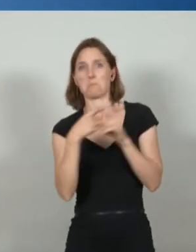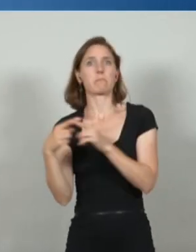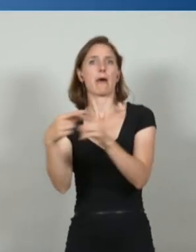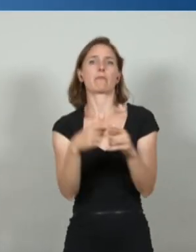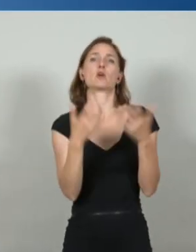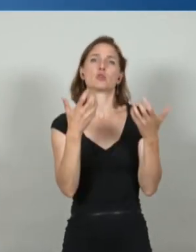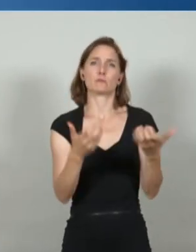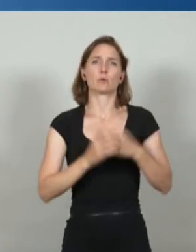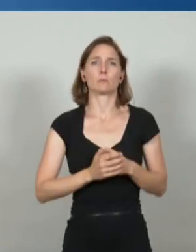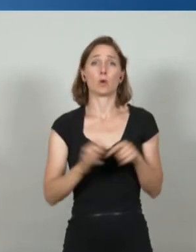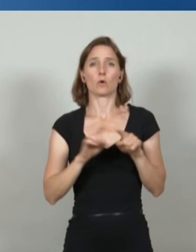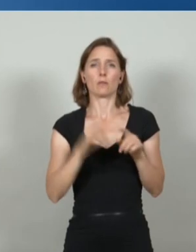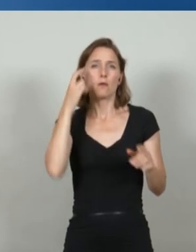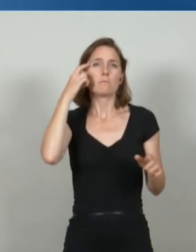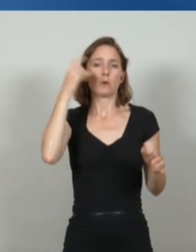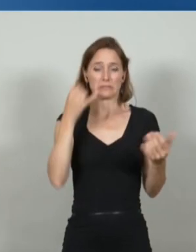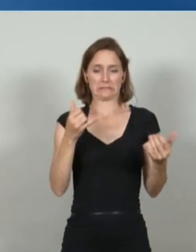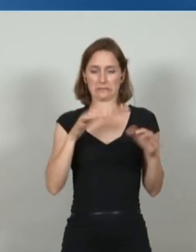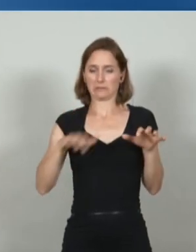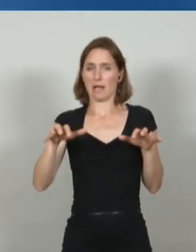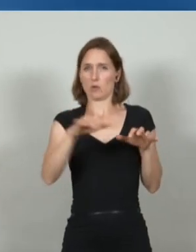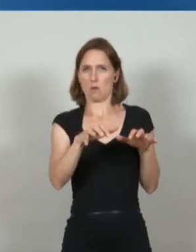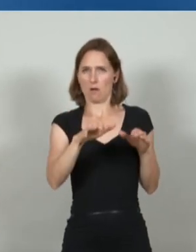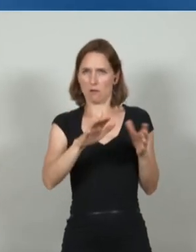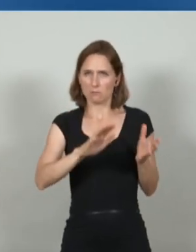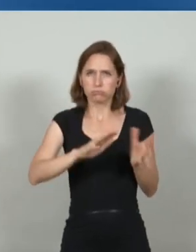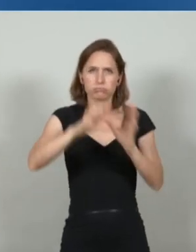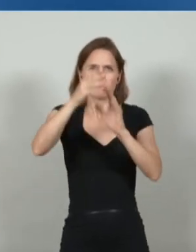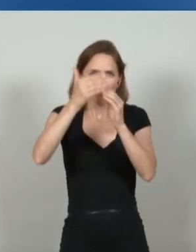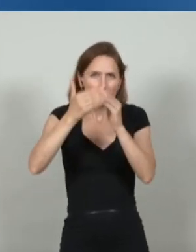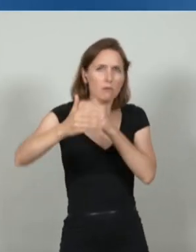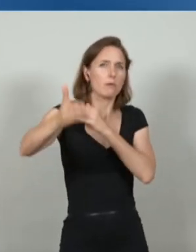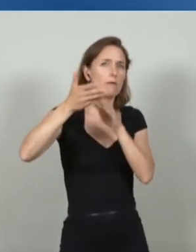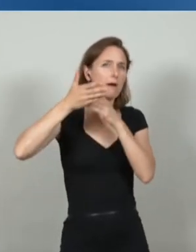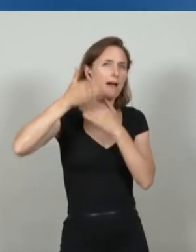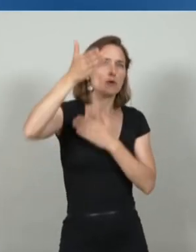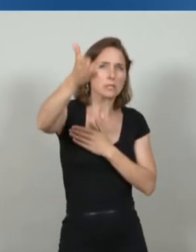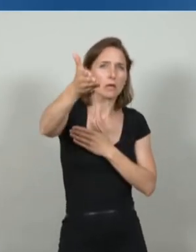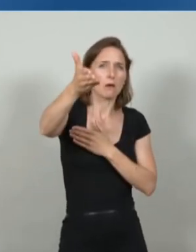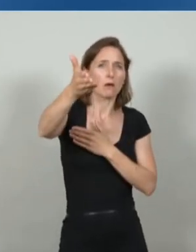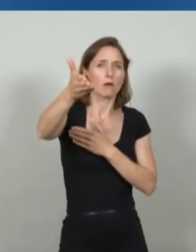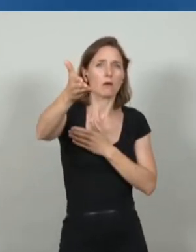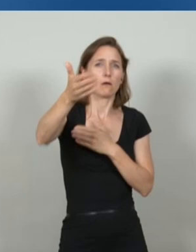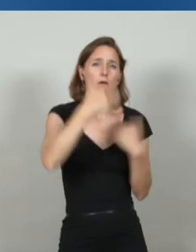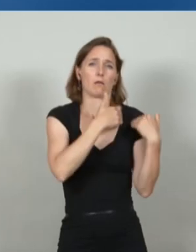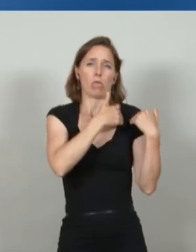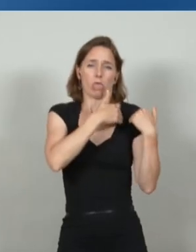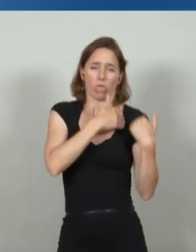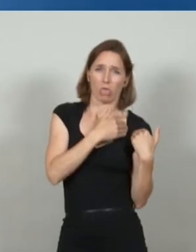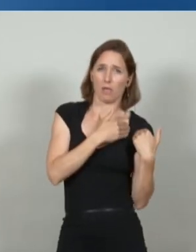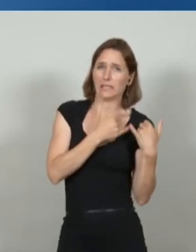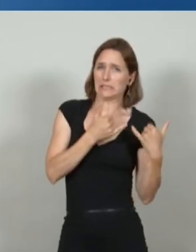l'avenir de notre territoire ne pourra pas uniquement être porté sur les épaules des